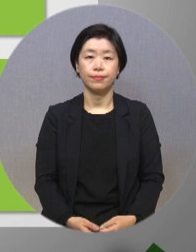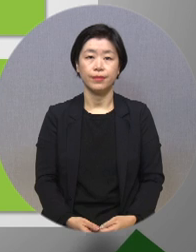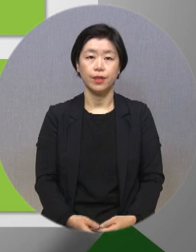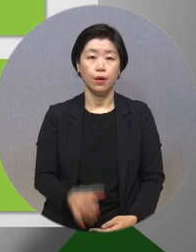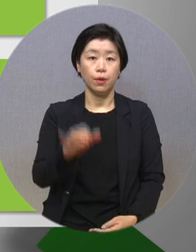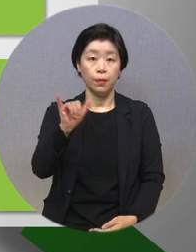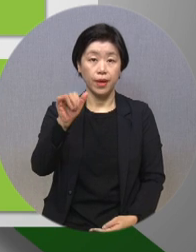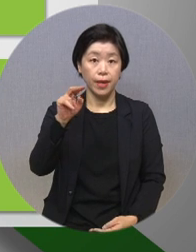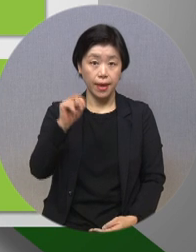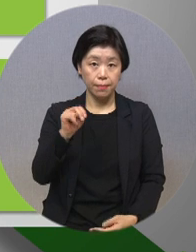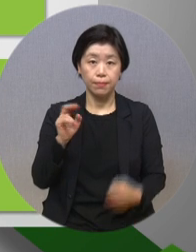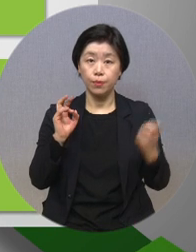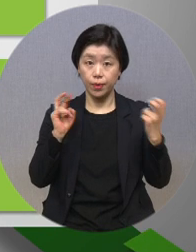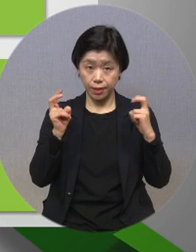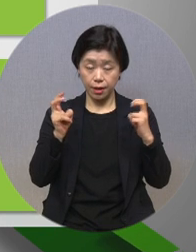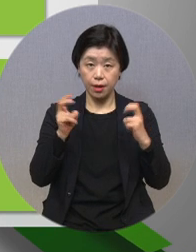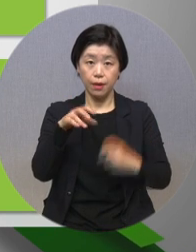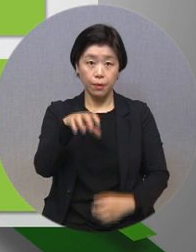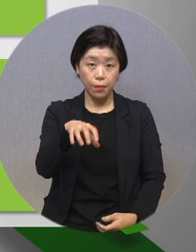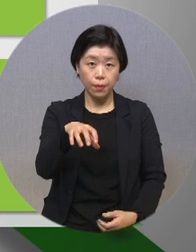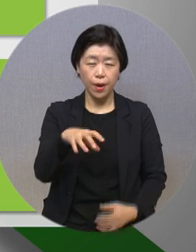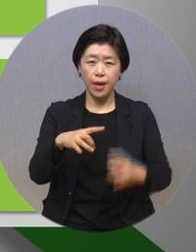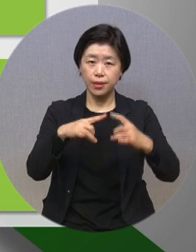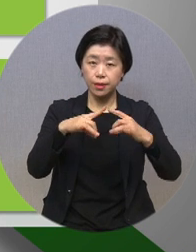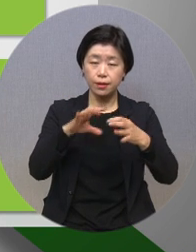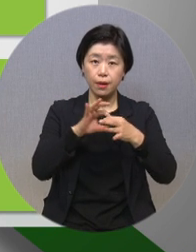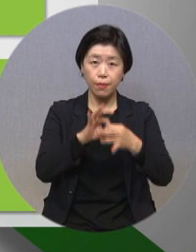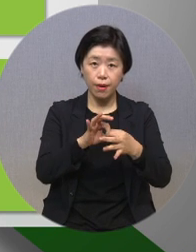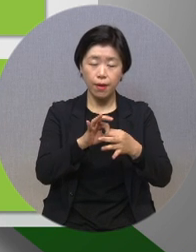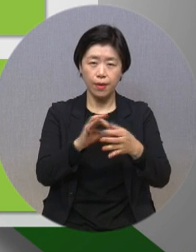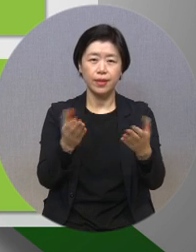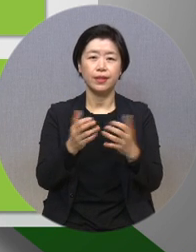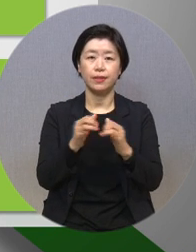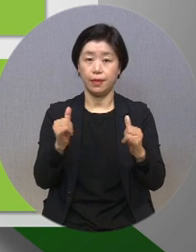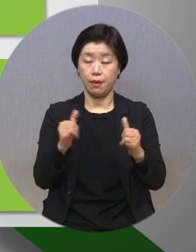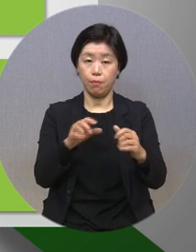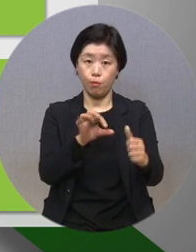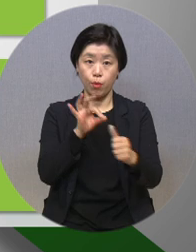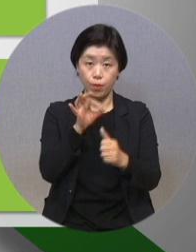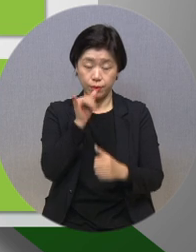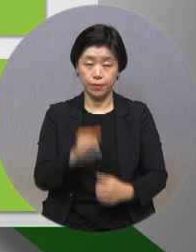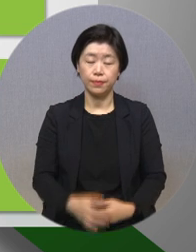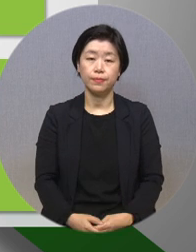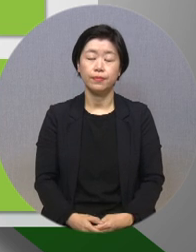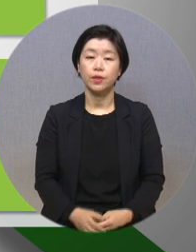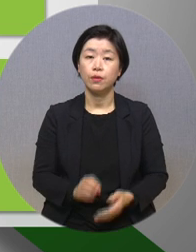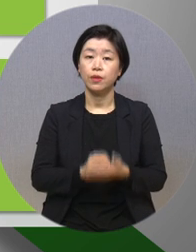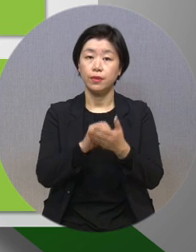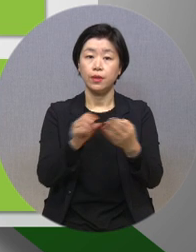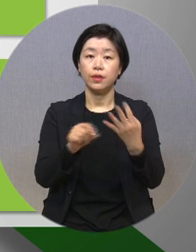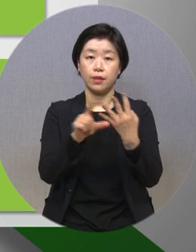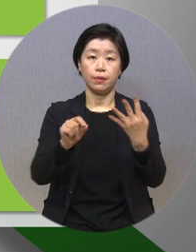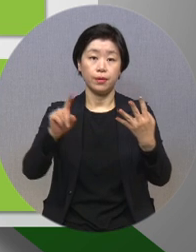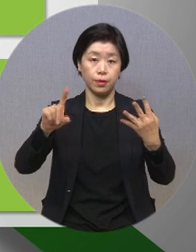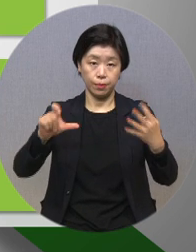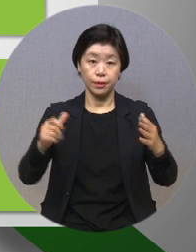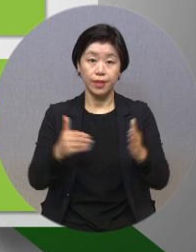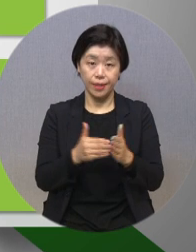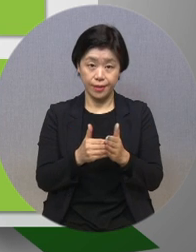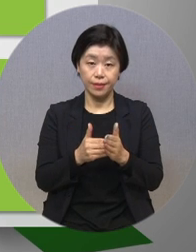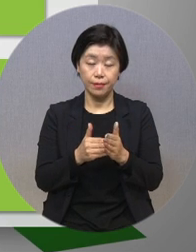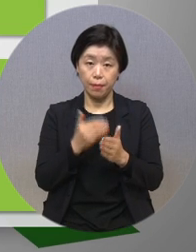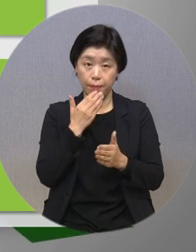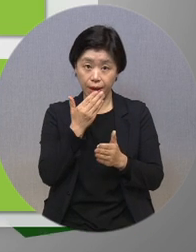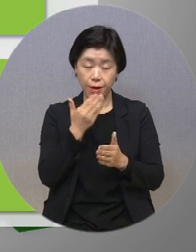주식회사 YM 테크놀로지에서 전자부품 제품조립 검사원을 모집합니다. 접수 마감일은 4월